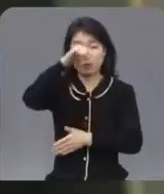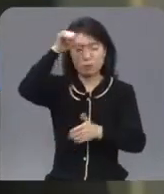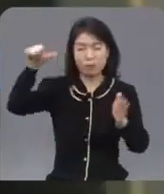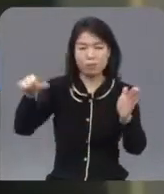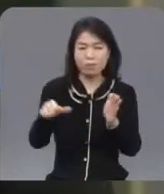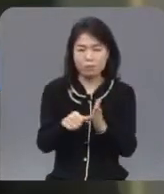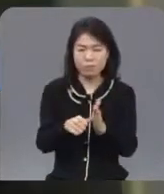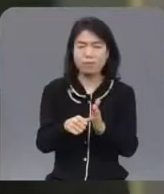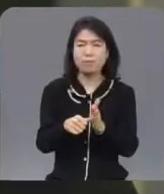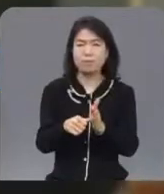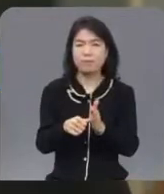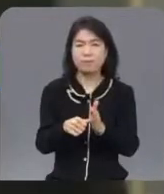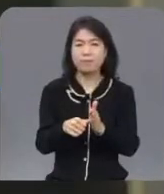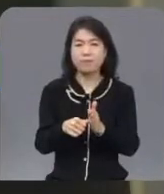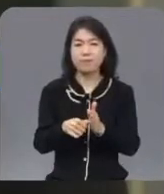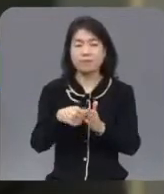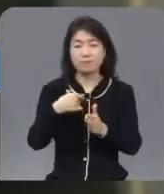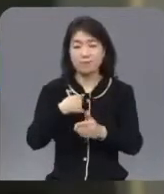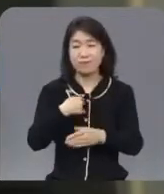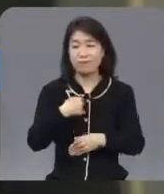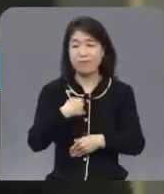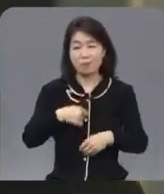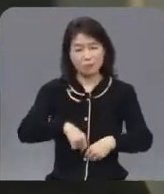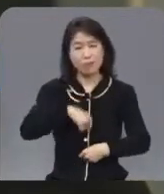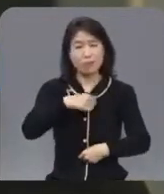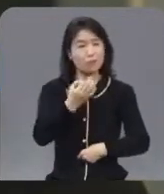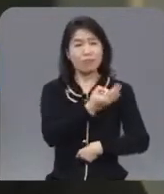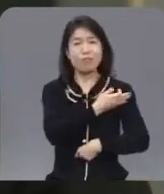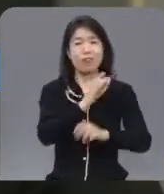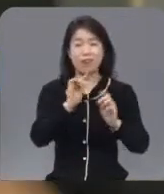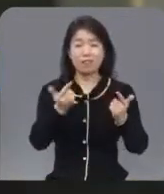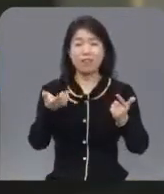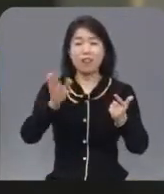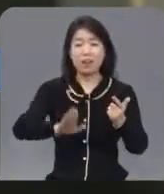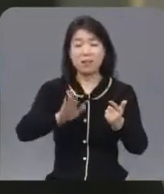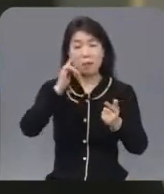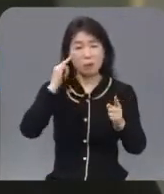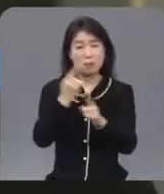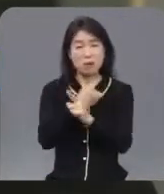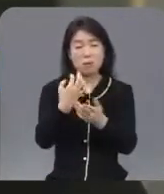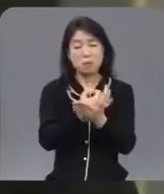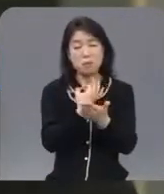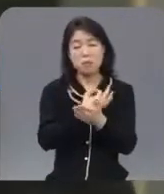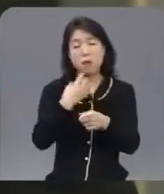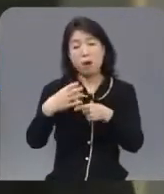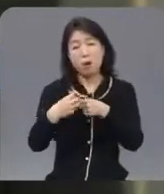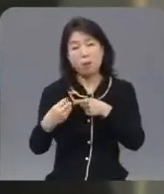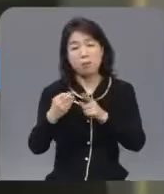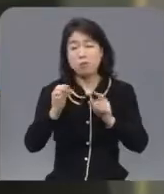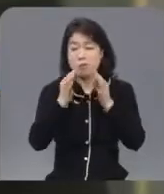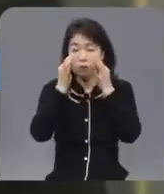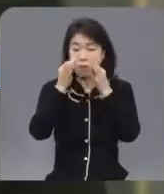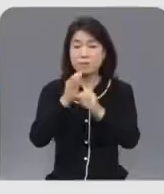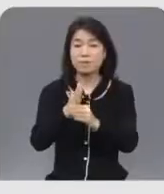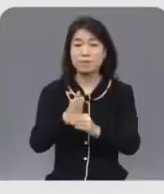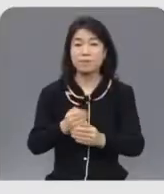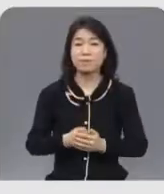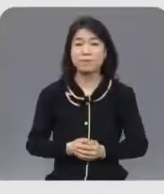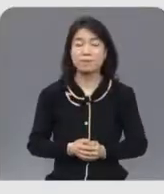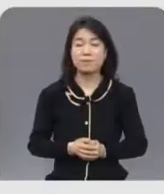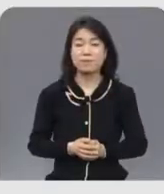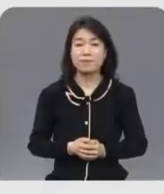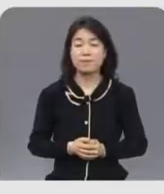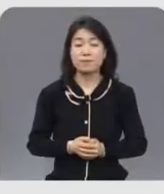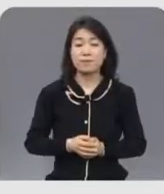안으로 이제 저는 이제 뭐 부자가 아니라 이렇게 매일매일 퍼 러서 하려고 노력을 하고 있어요